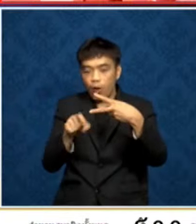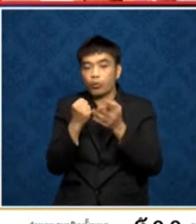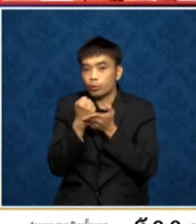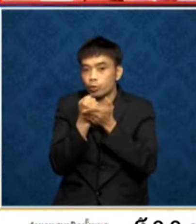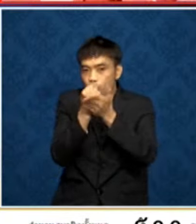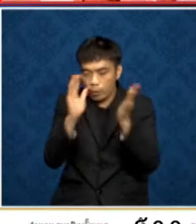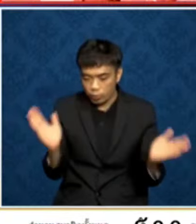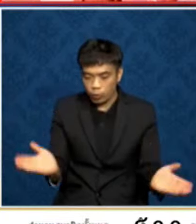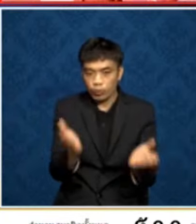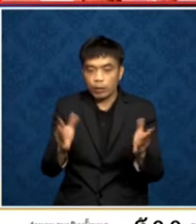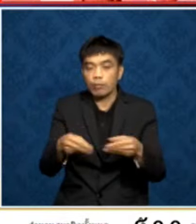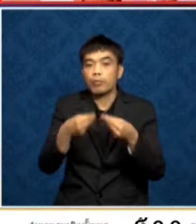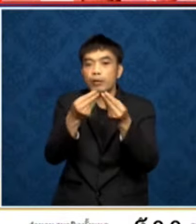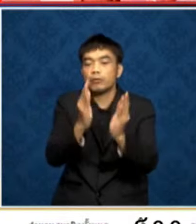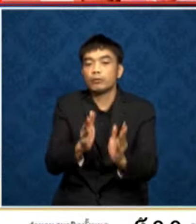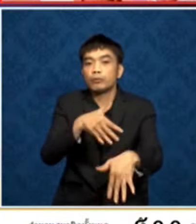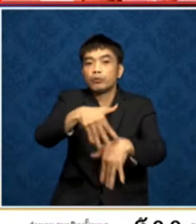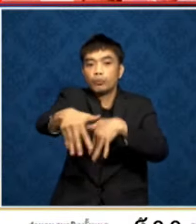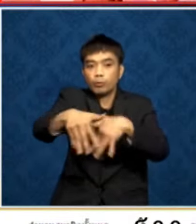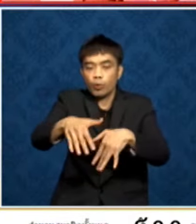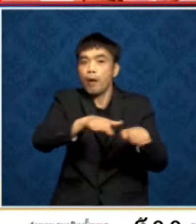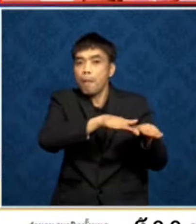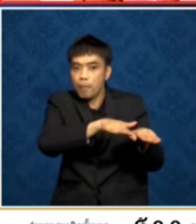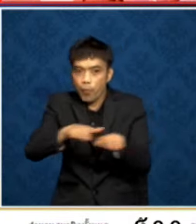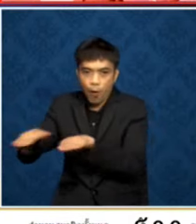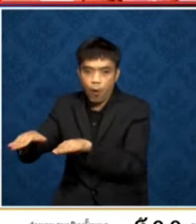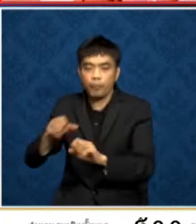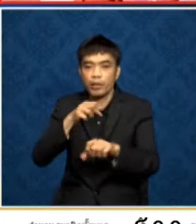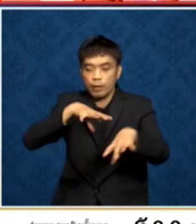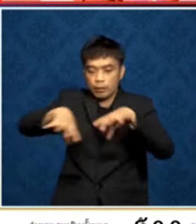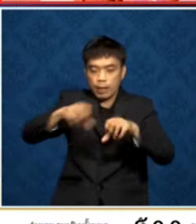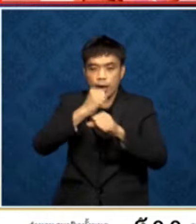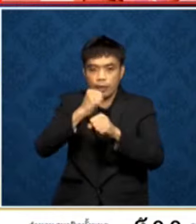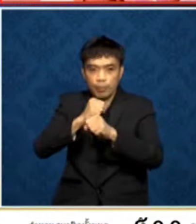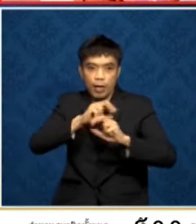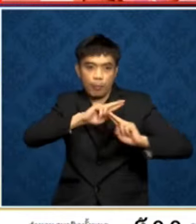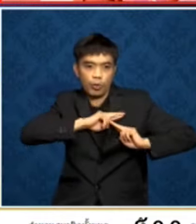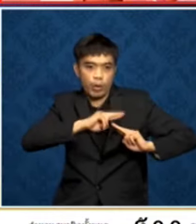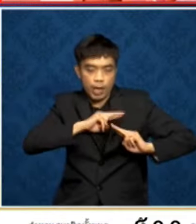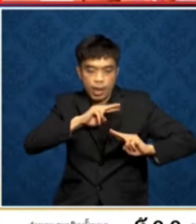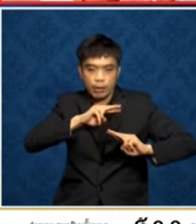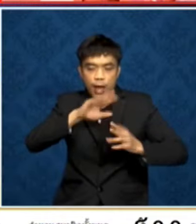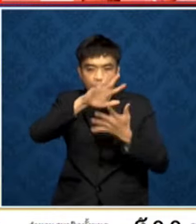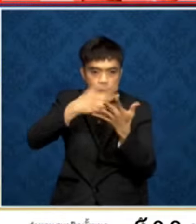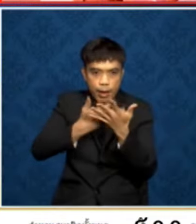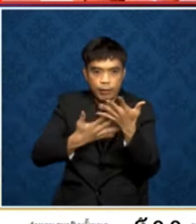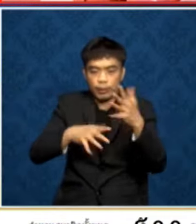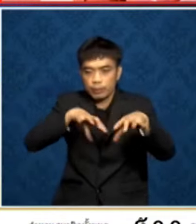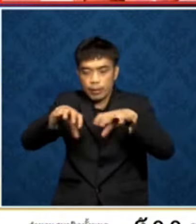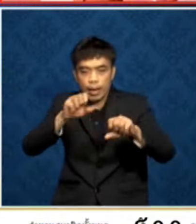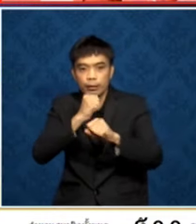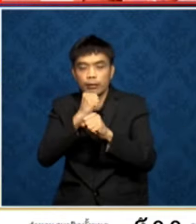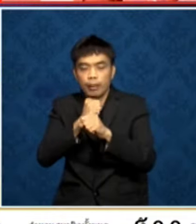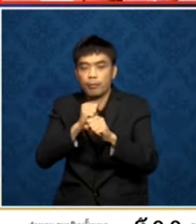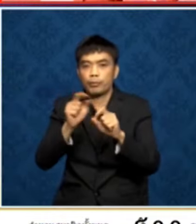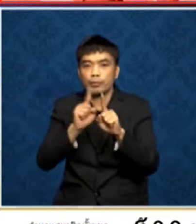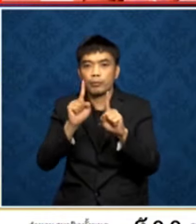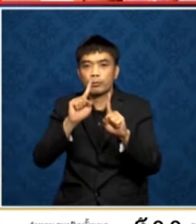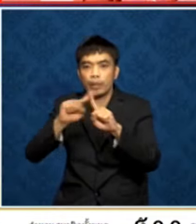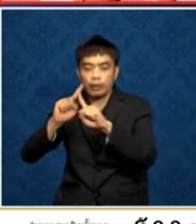ท้องถิ่นพร้อมในการบริหารจัดการตนเองอย่างสมบูรณ์แต่แน่นอนค่ะว่าเราต้อง